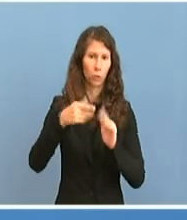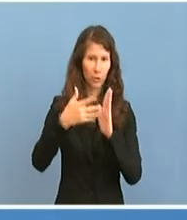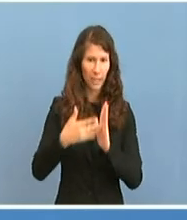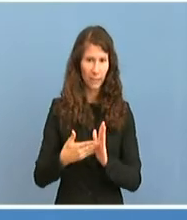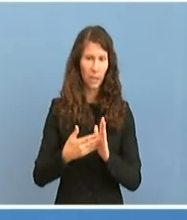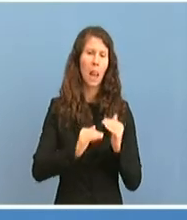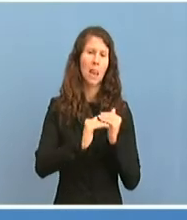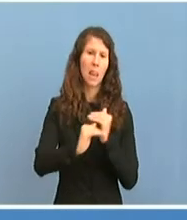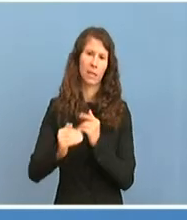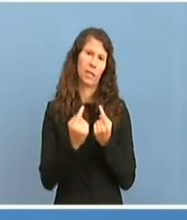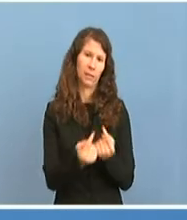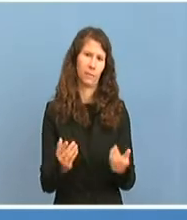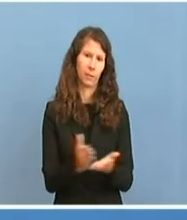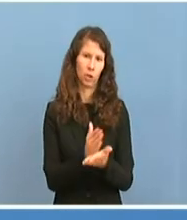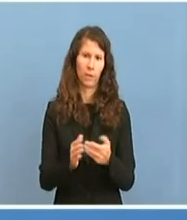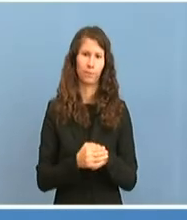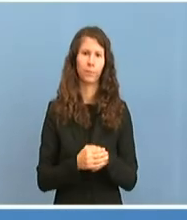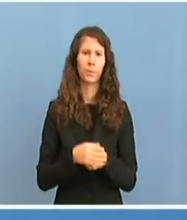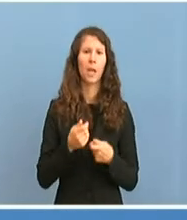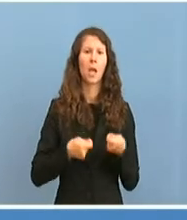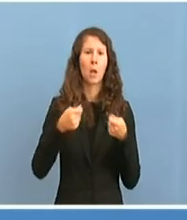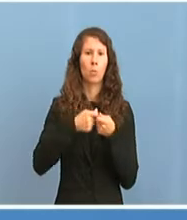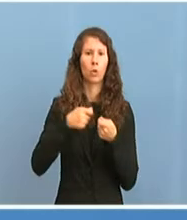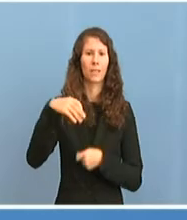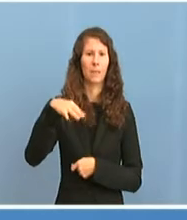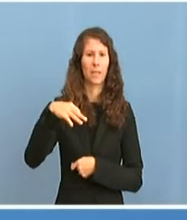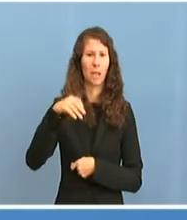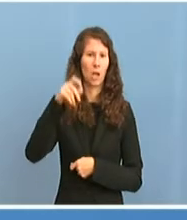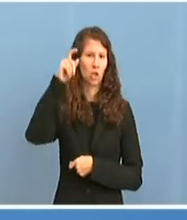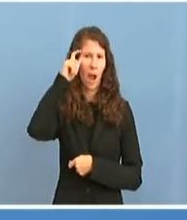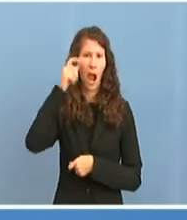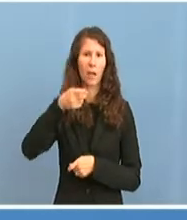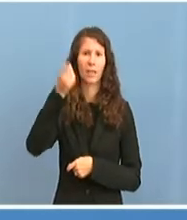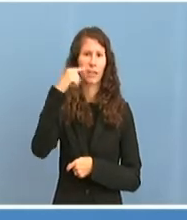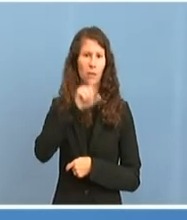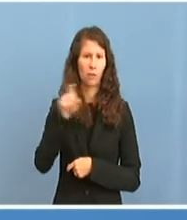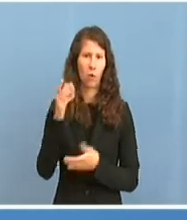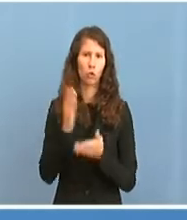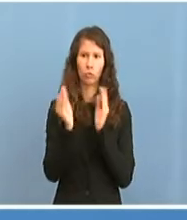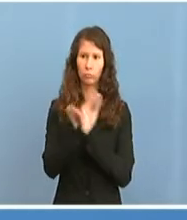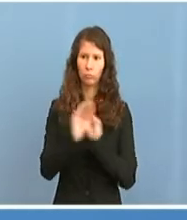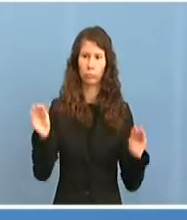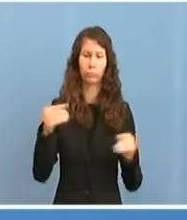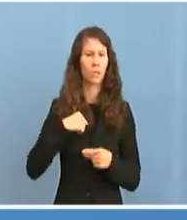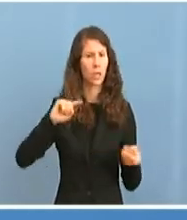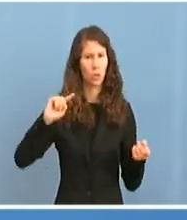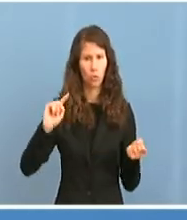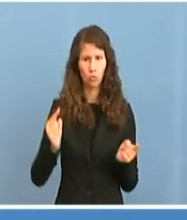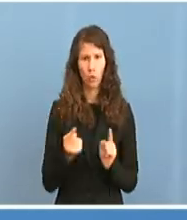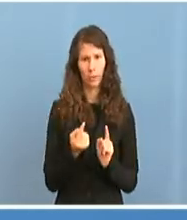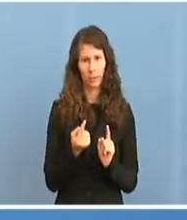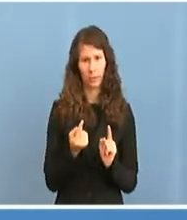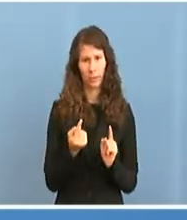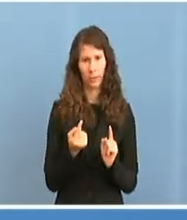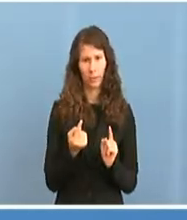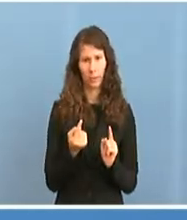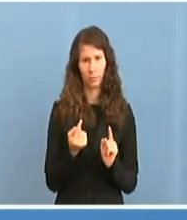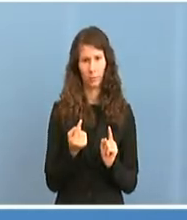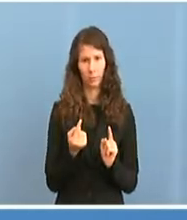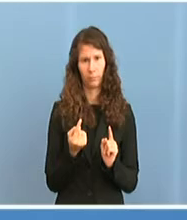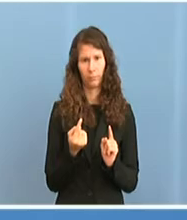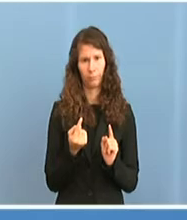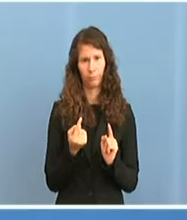Bundesminister Spahn hat sich in der vergangenen Woche auch dazu geäußert, ich darf das vielleicht ganz kurz nochmal